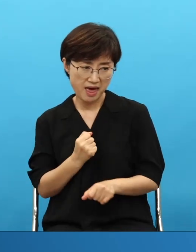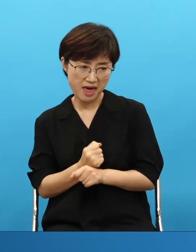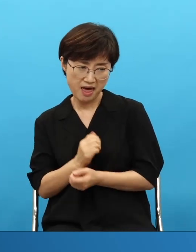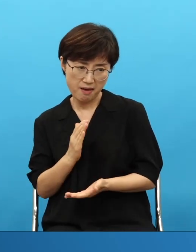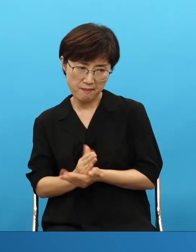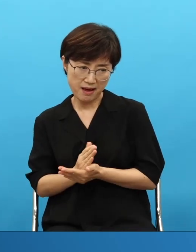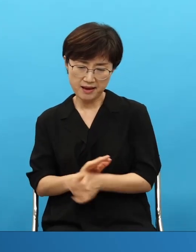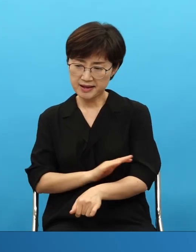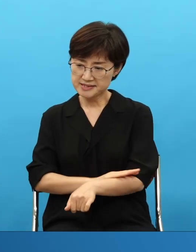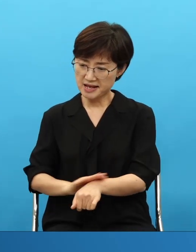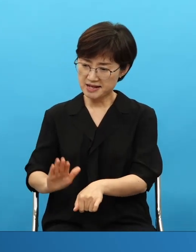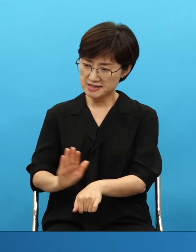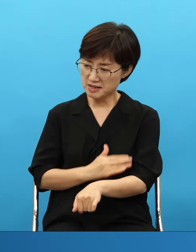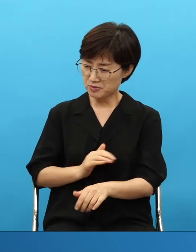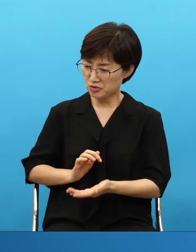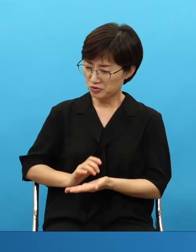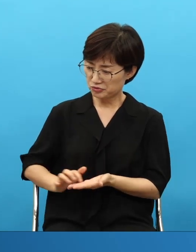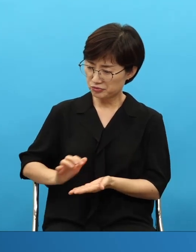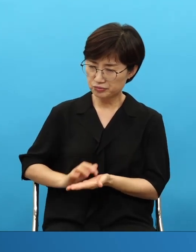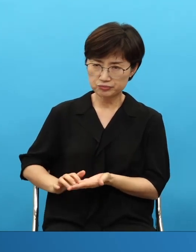我们不是在计算.